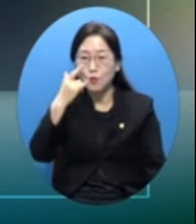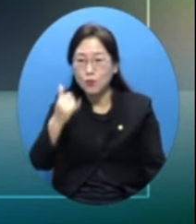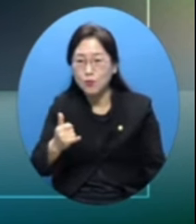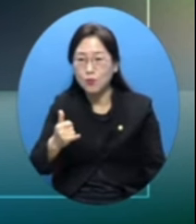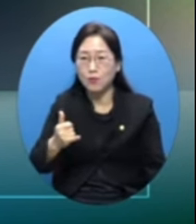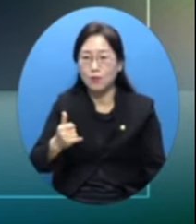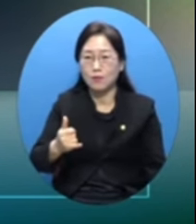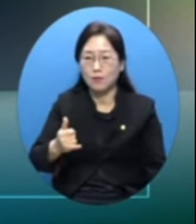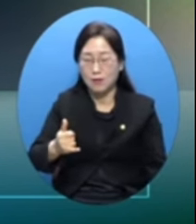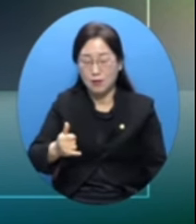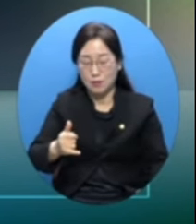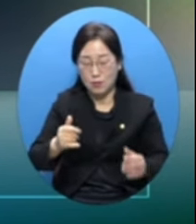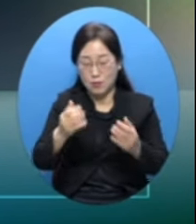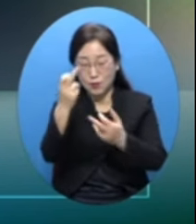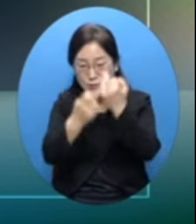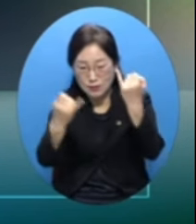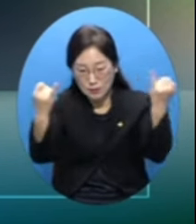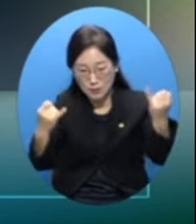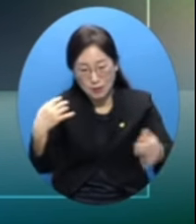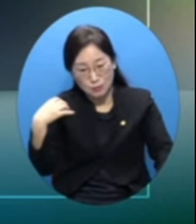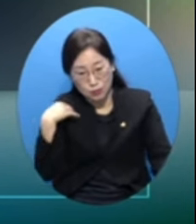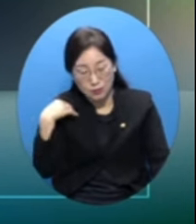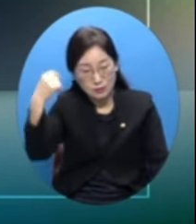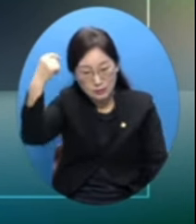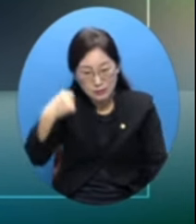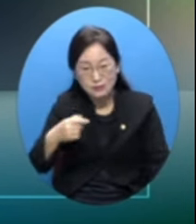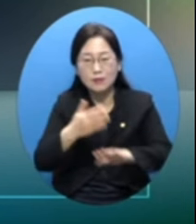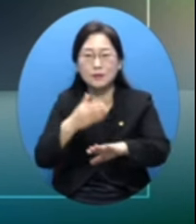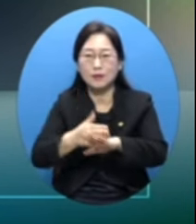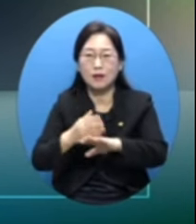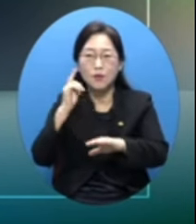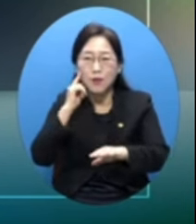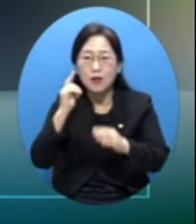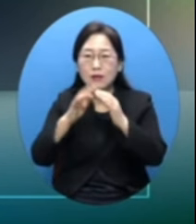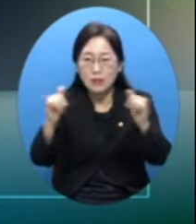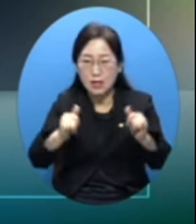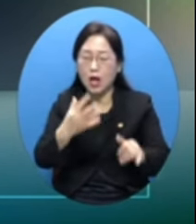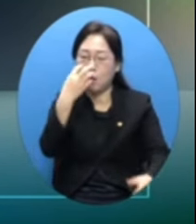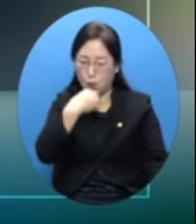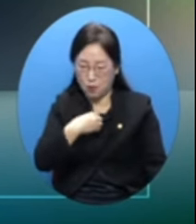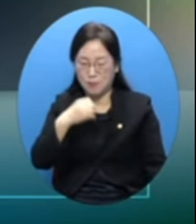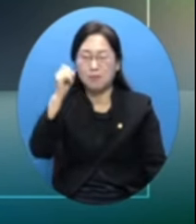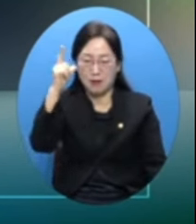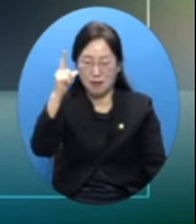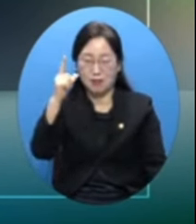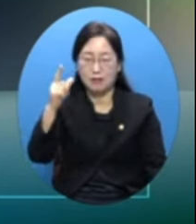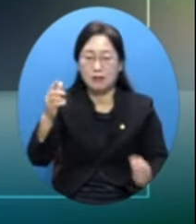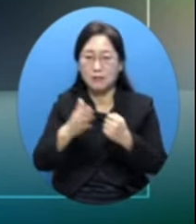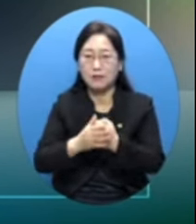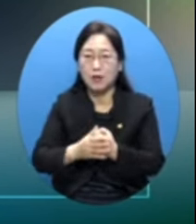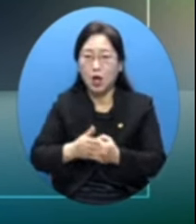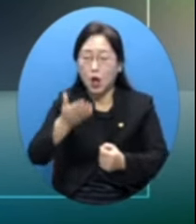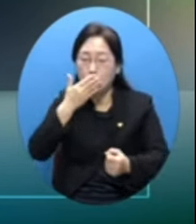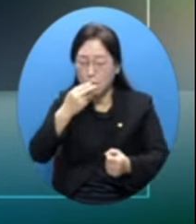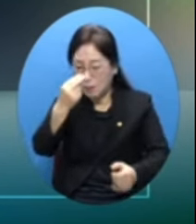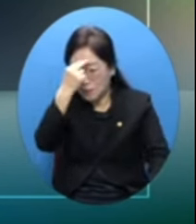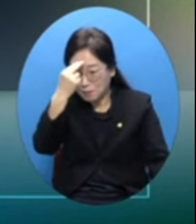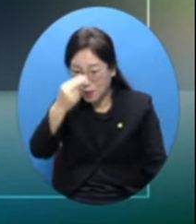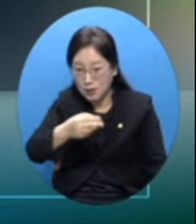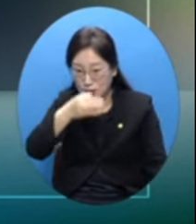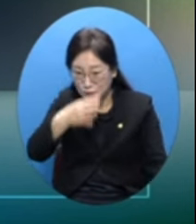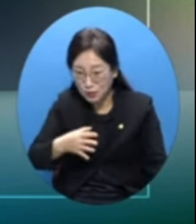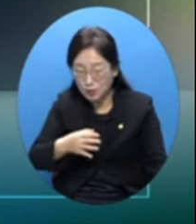때도 있게 하심을 감사합니다. 그래서 인간된 보람을 깨닫게 때문입니다. 먹고 사는데 힘겹게 하심을